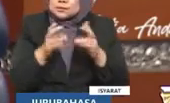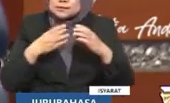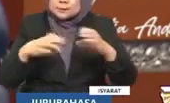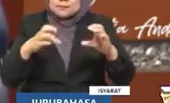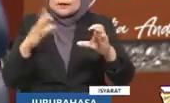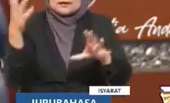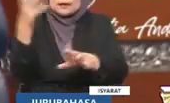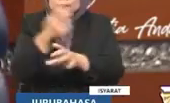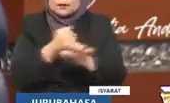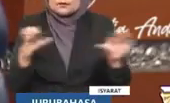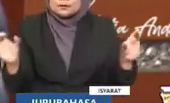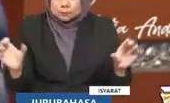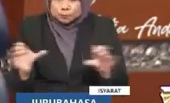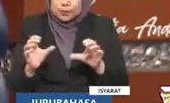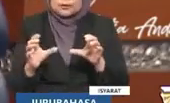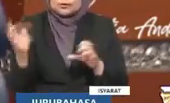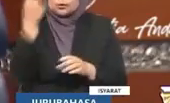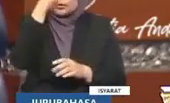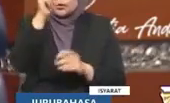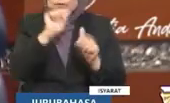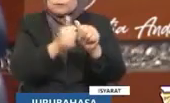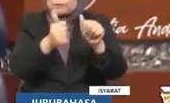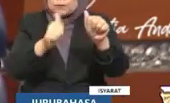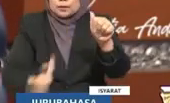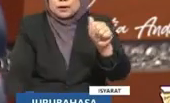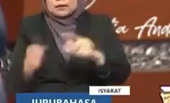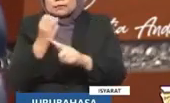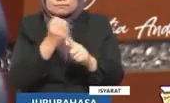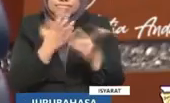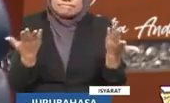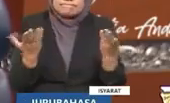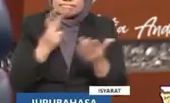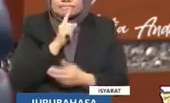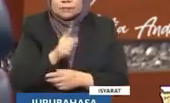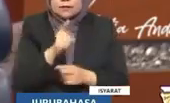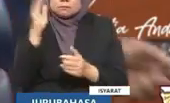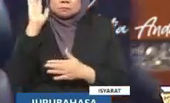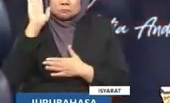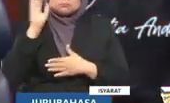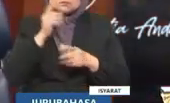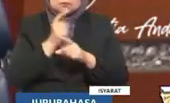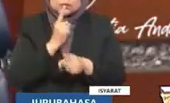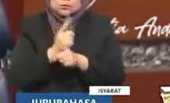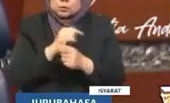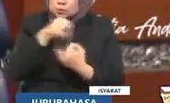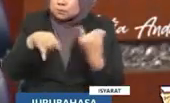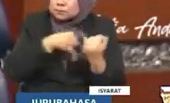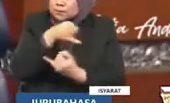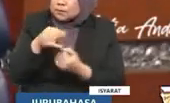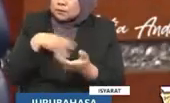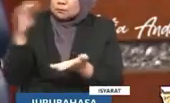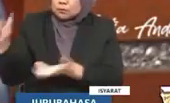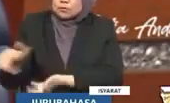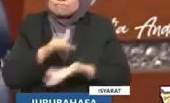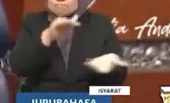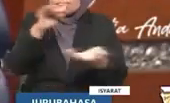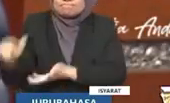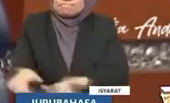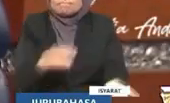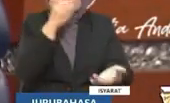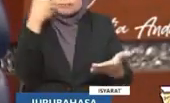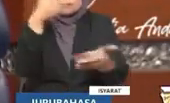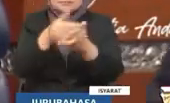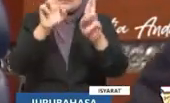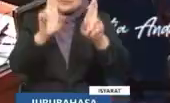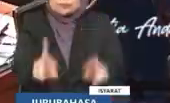segera dapat dilaksanakan untuk mengelak atau untuk memastikan jaminan bekal makanan kita itu dapat sampai kepada rakyat